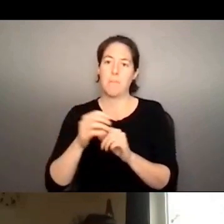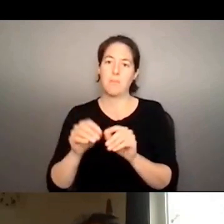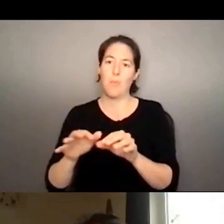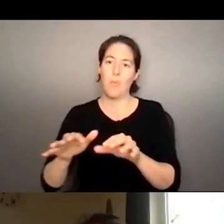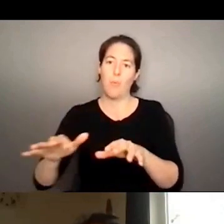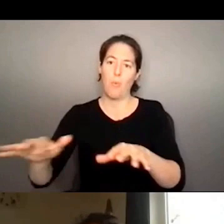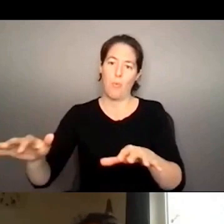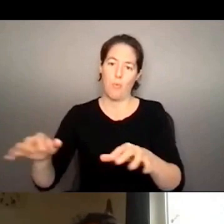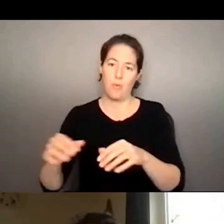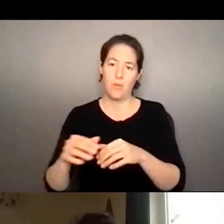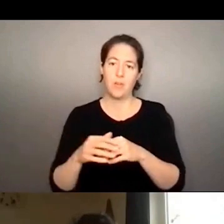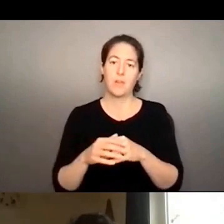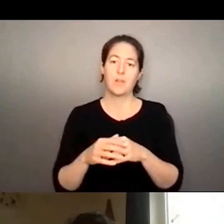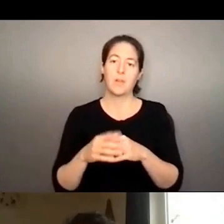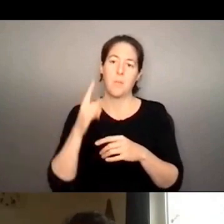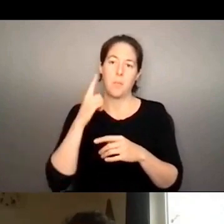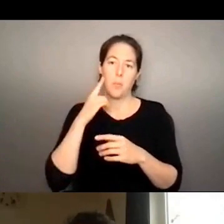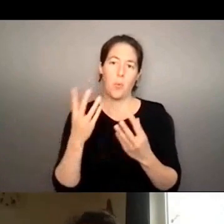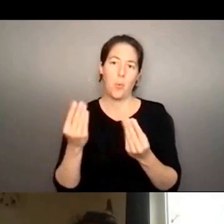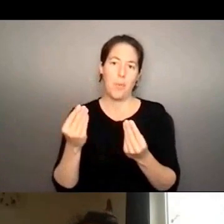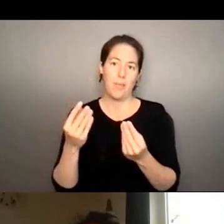distribuer un peu l'humidité.